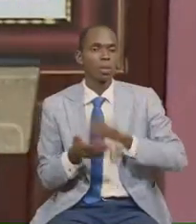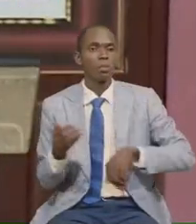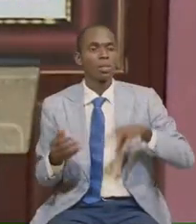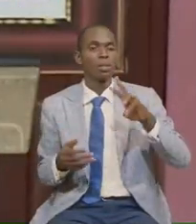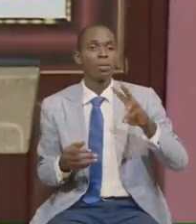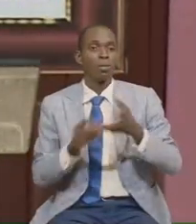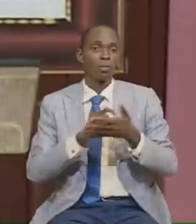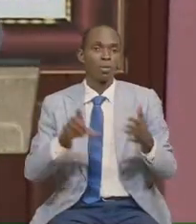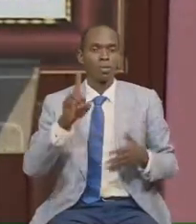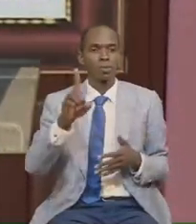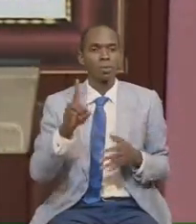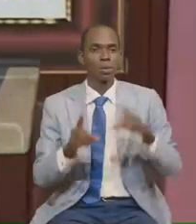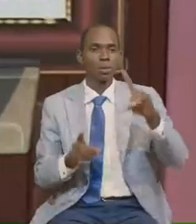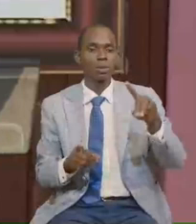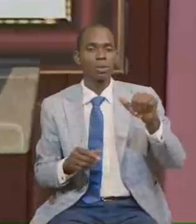1.